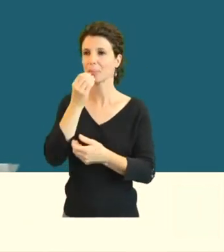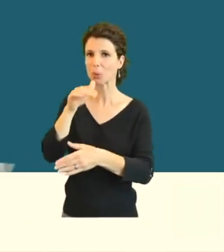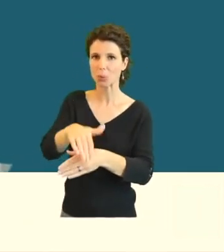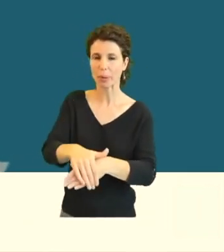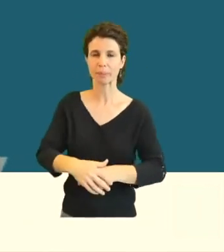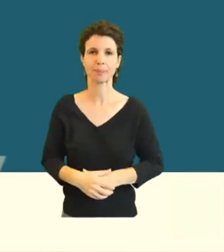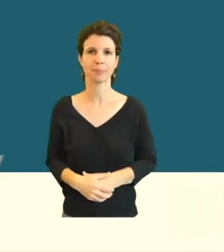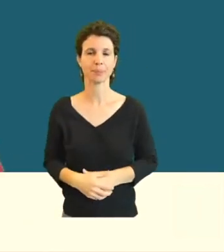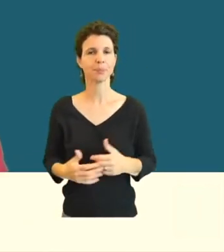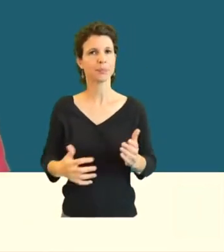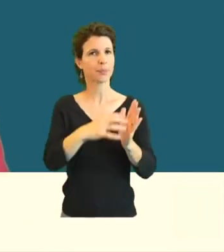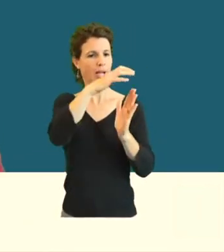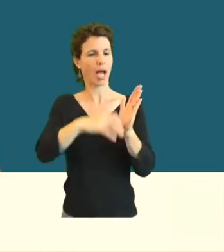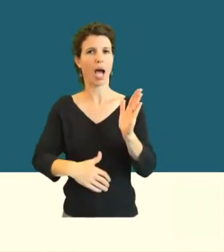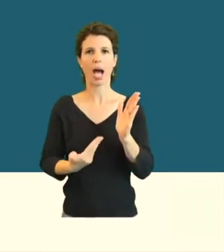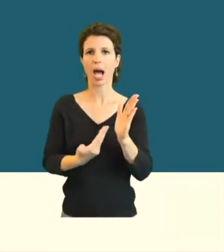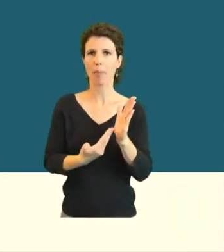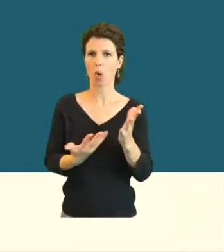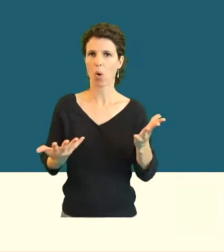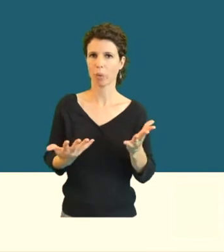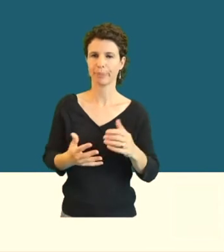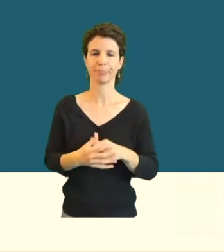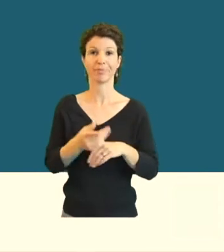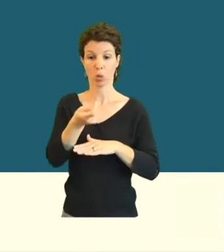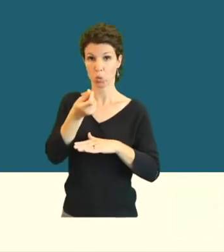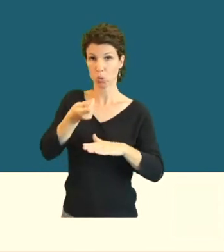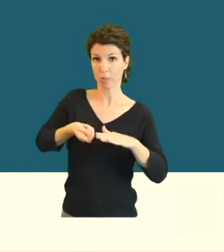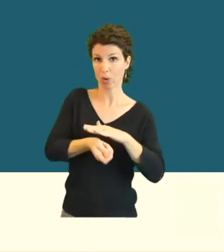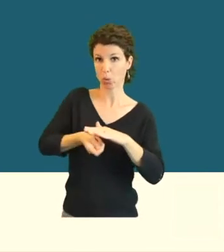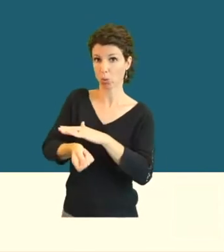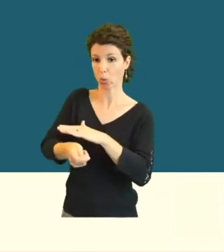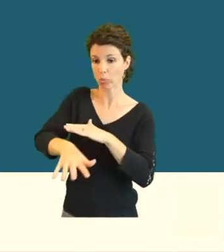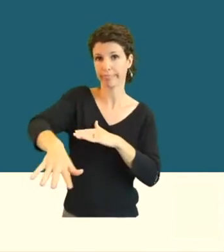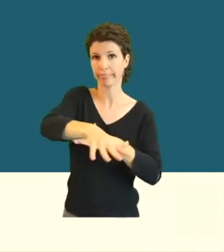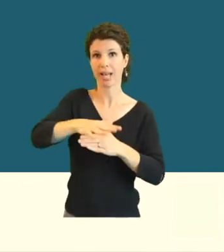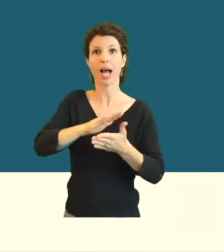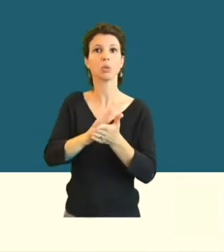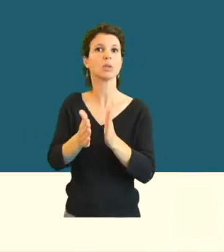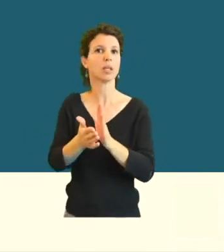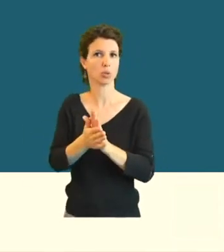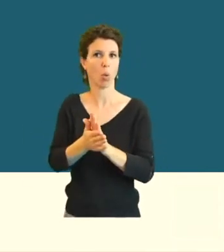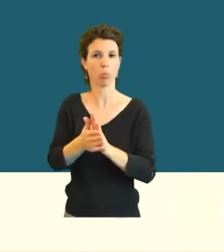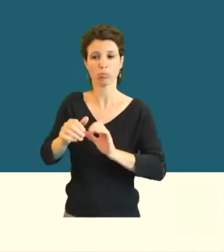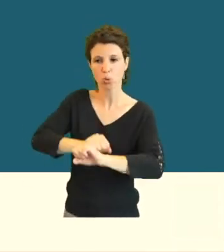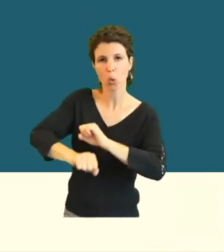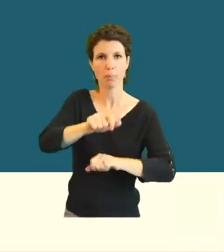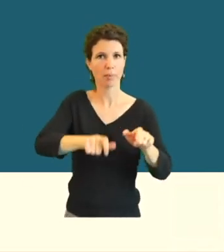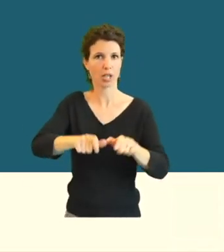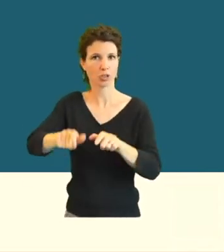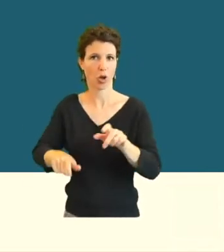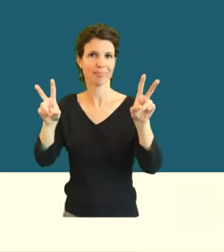Le rapport concerne l'attribution de subventions à des associations œuvrant en faveur du bel âge,